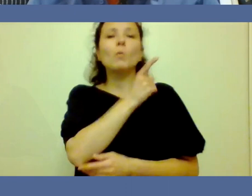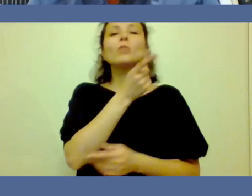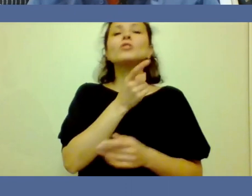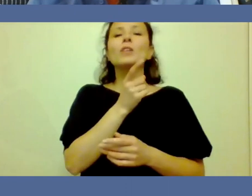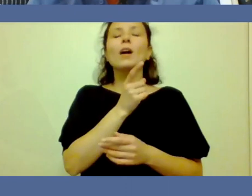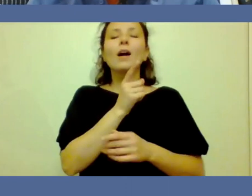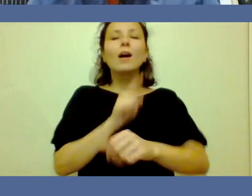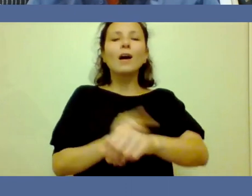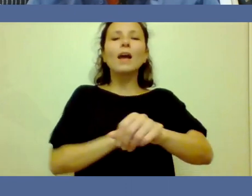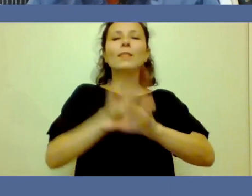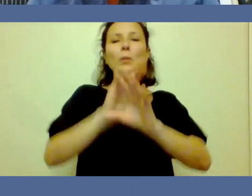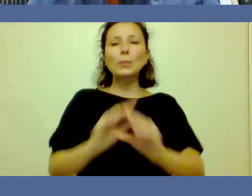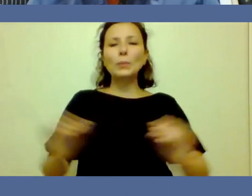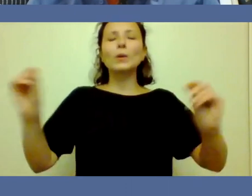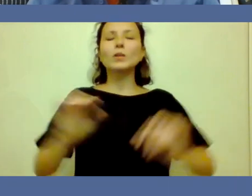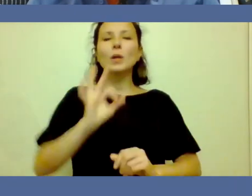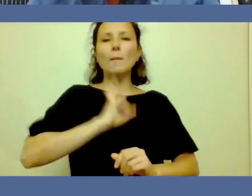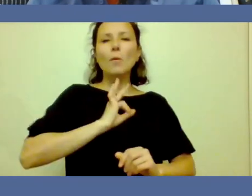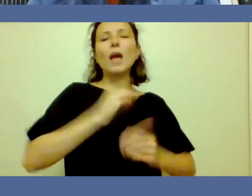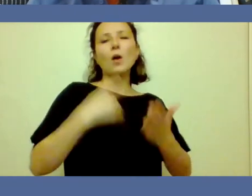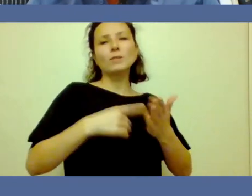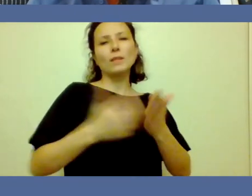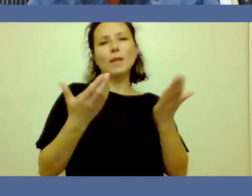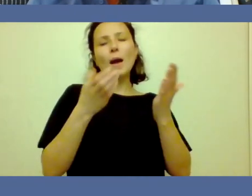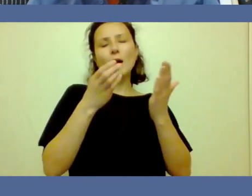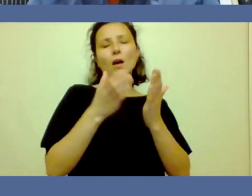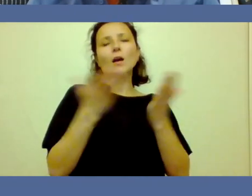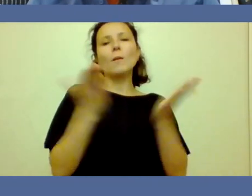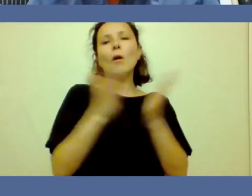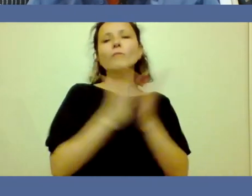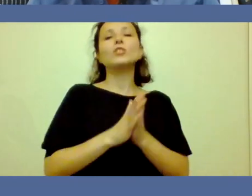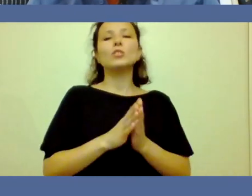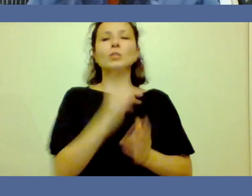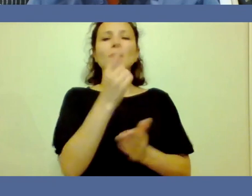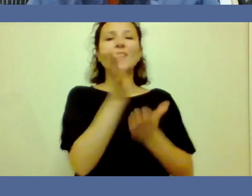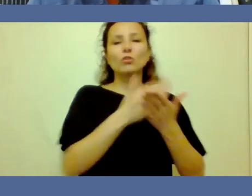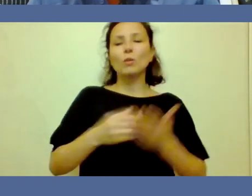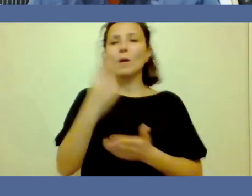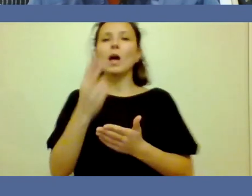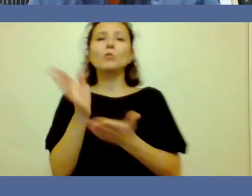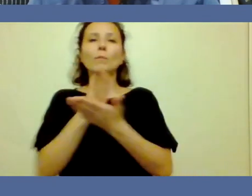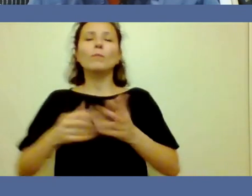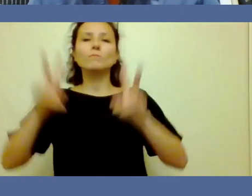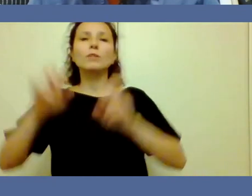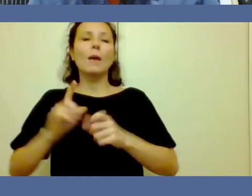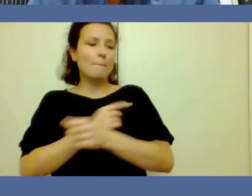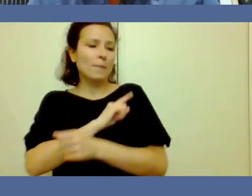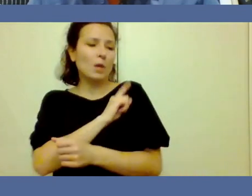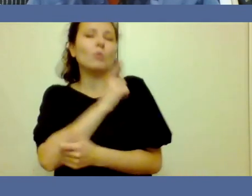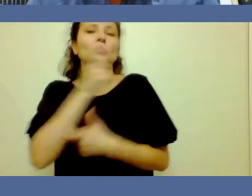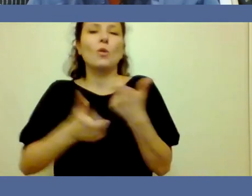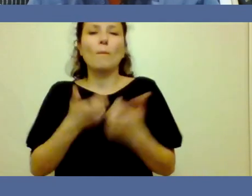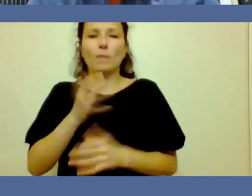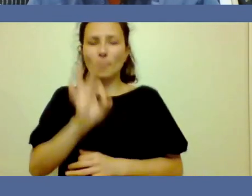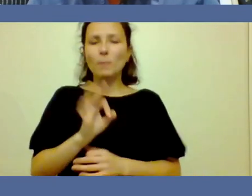powieść, pierwszy tom serii przestępczej. Drugi tom będzie Miłość czyni dobrem już niedługo, a trzeci